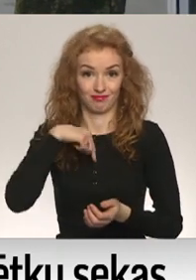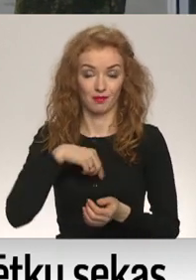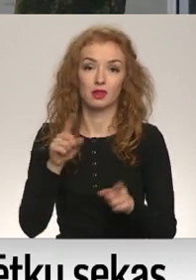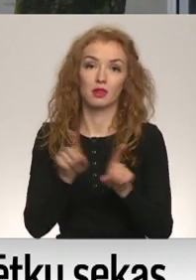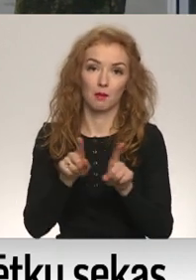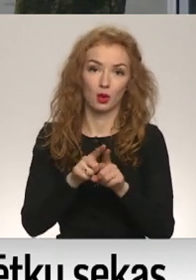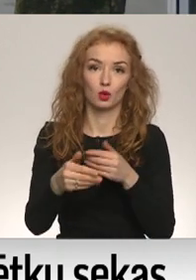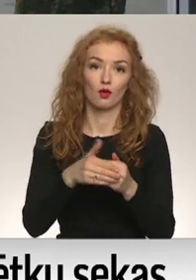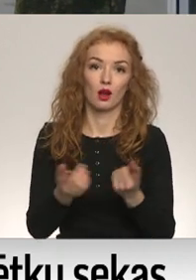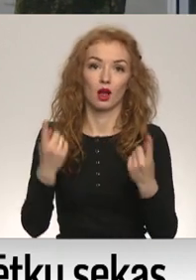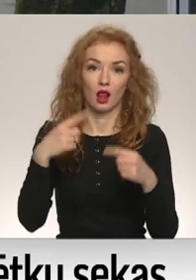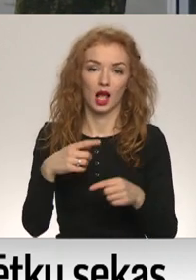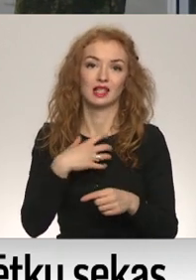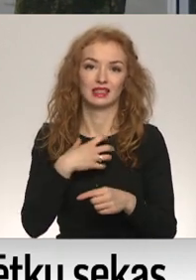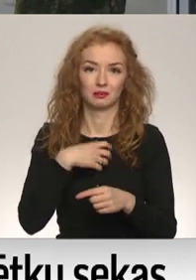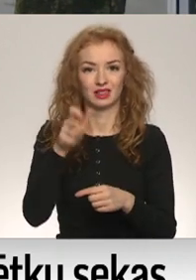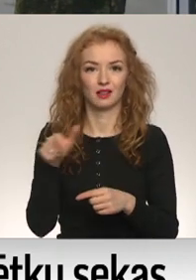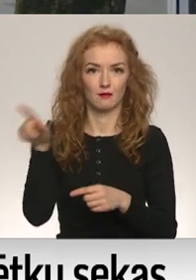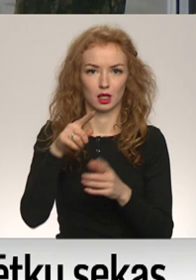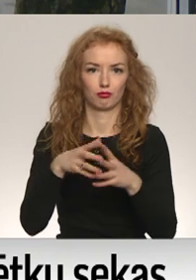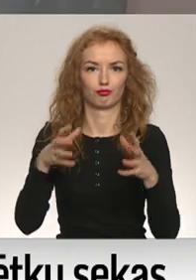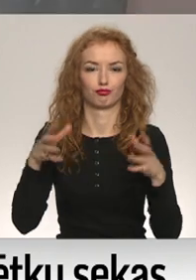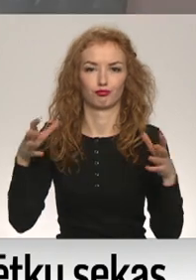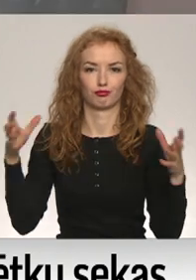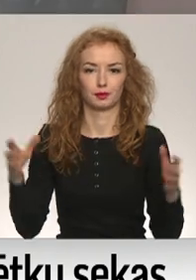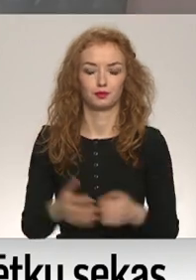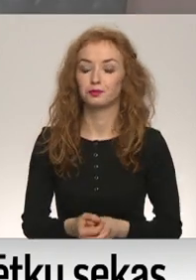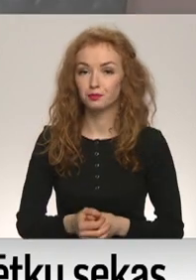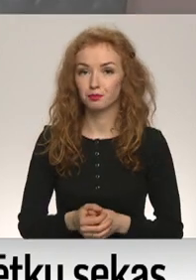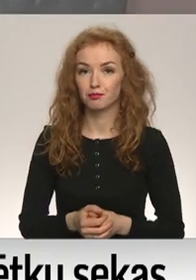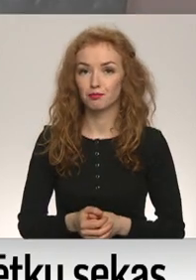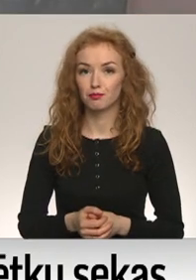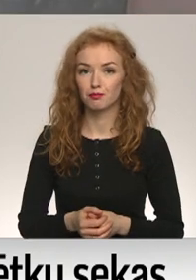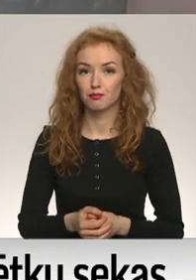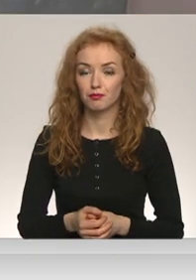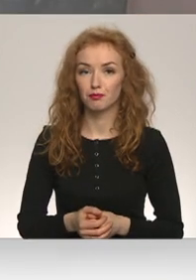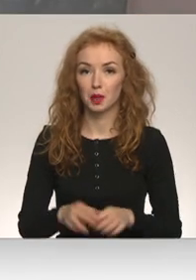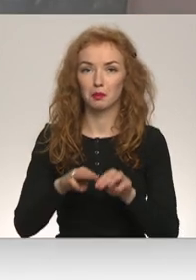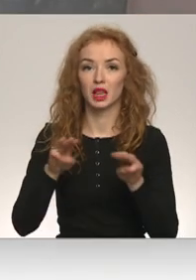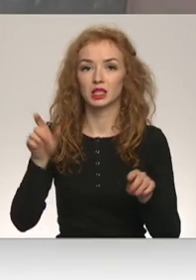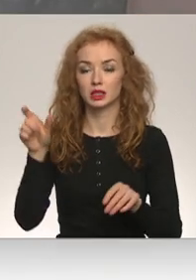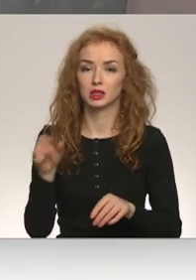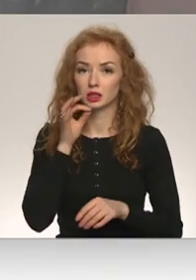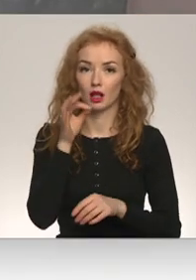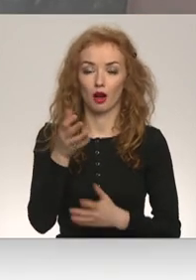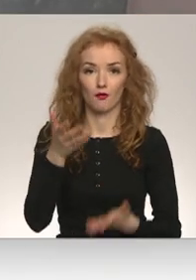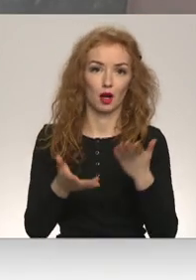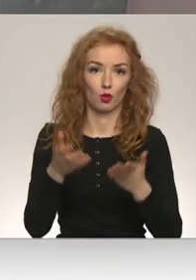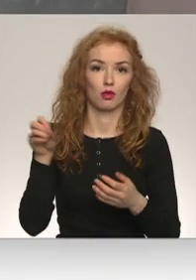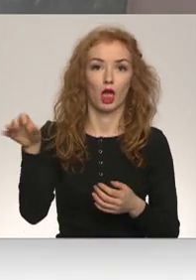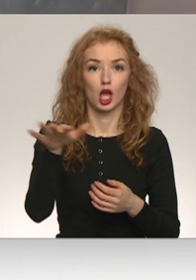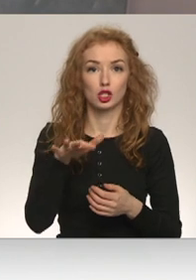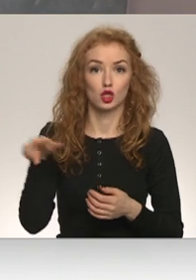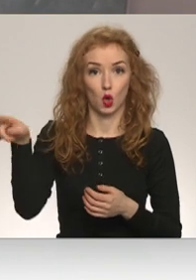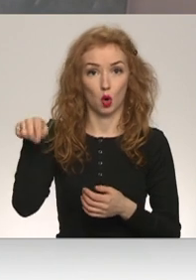drīzumā vienlaikus slimos liels skaits cilvēku. Vai nebūs tā, ka visa Eiropa strādās pēc divām,